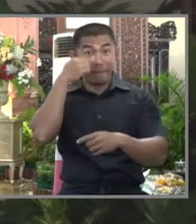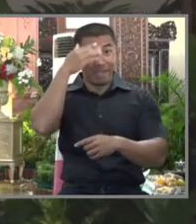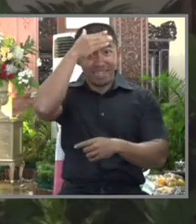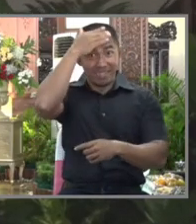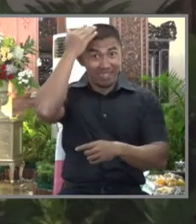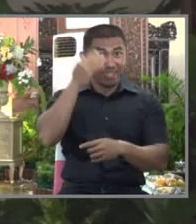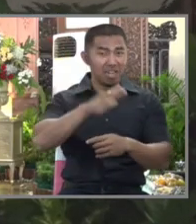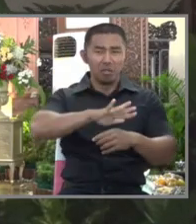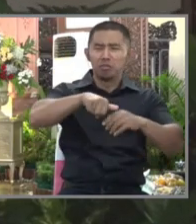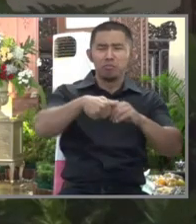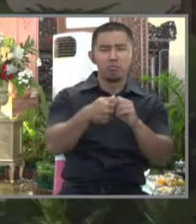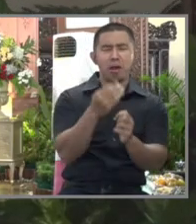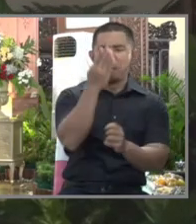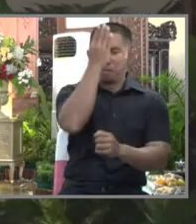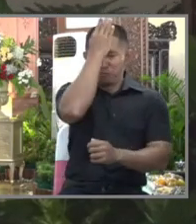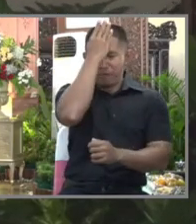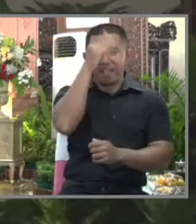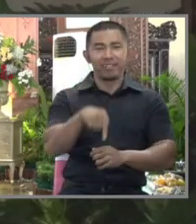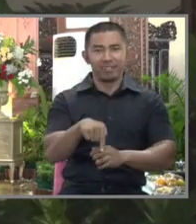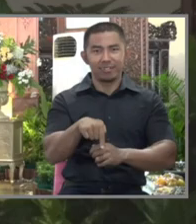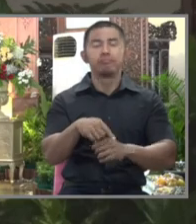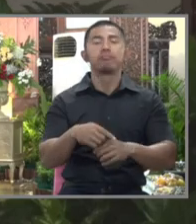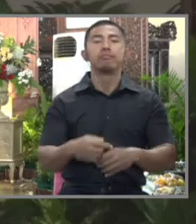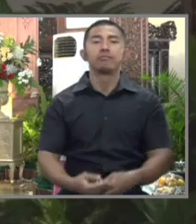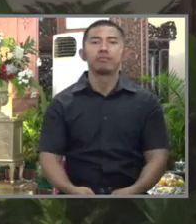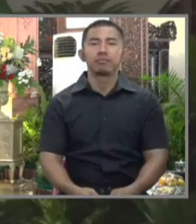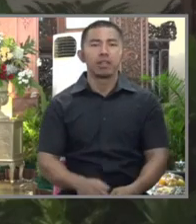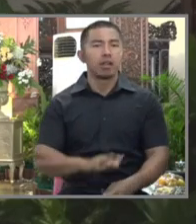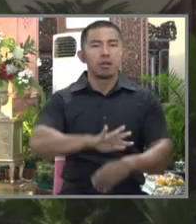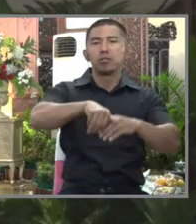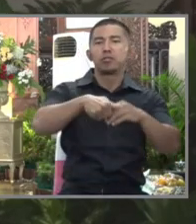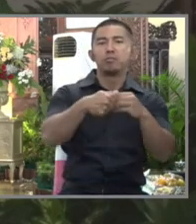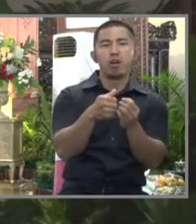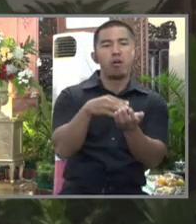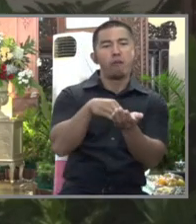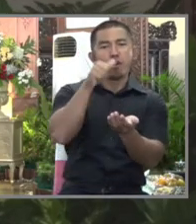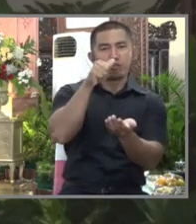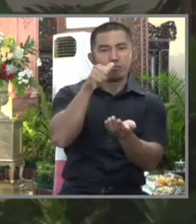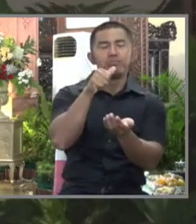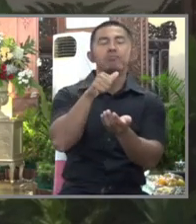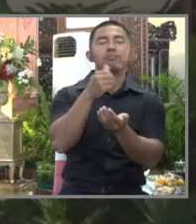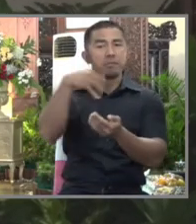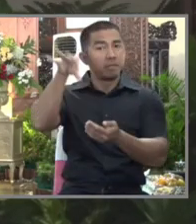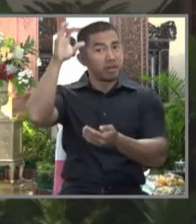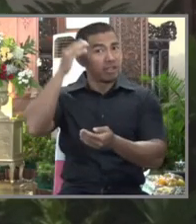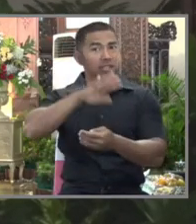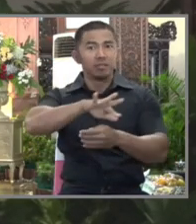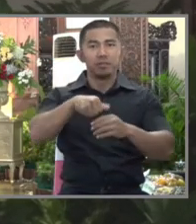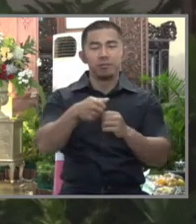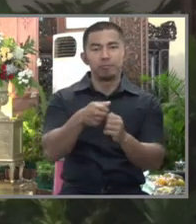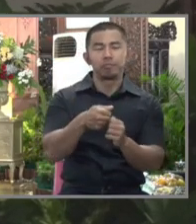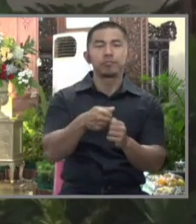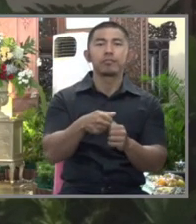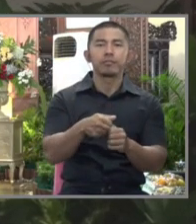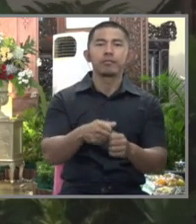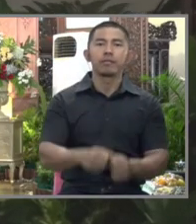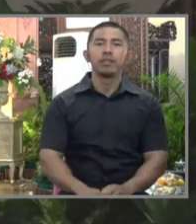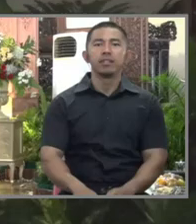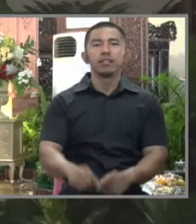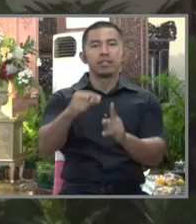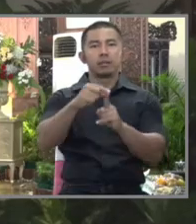dan para bupati serta jajaran Forkopimda sewilayah pengembangan Wanarakuti